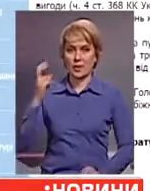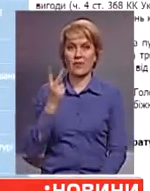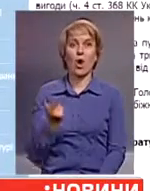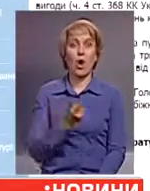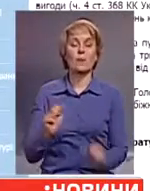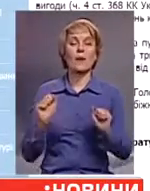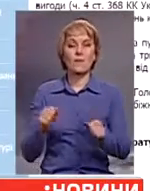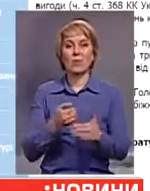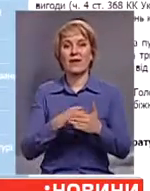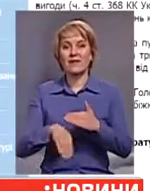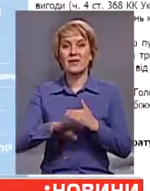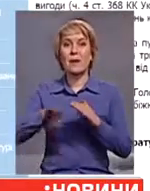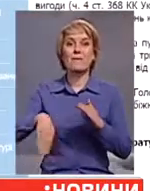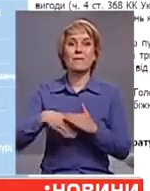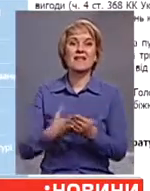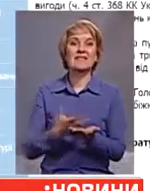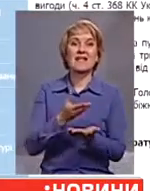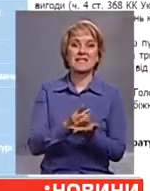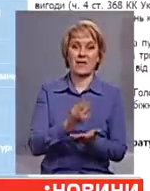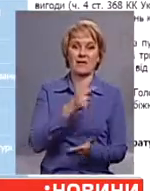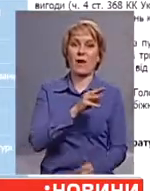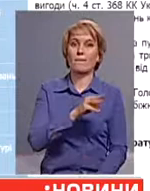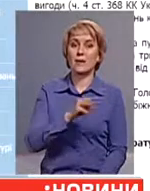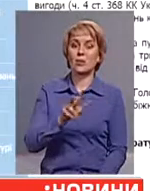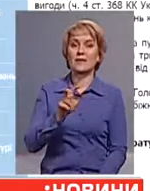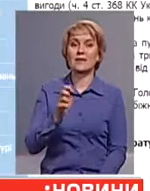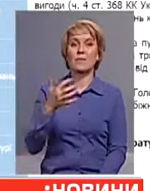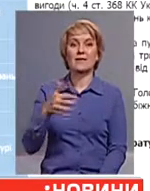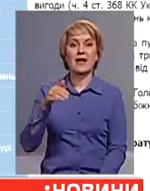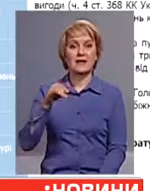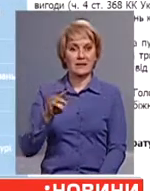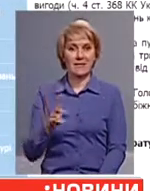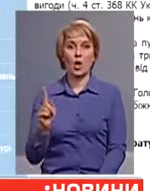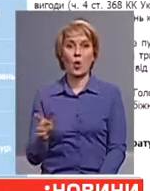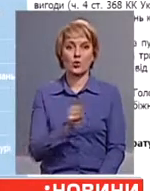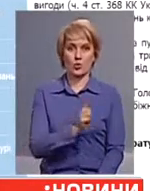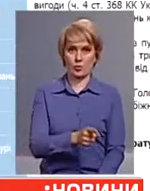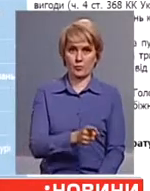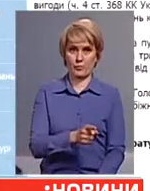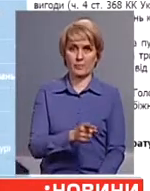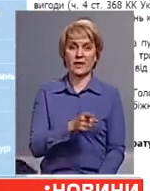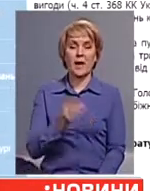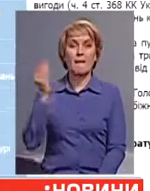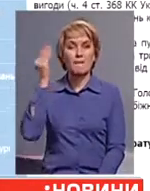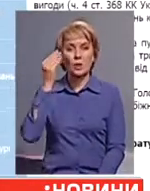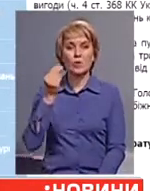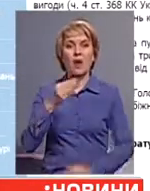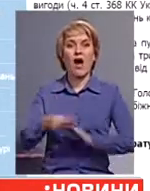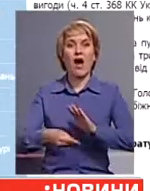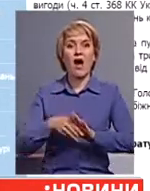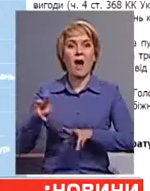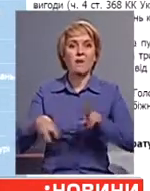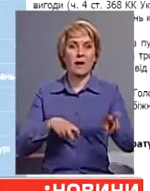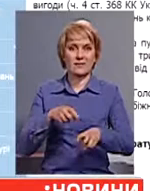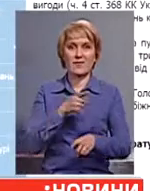вийти під заставу. Це 2 мільйони 350 тисяч гривень на кожного. Чиновників підозрюють у хабарництві. За даними